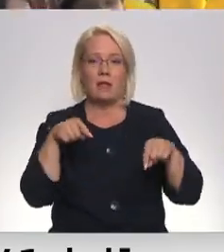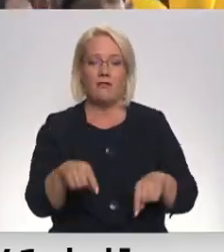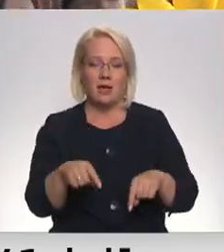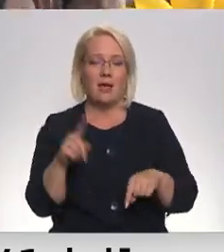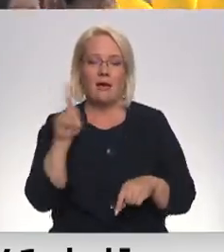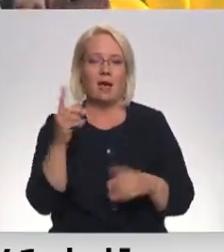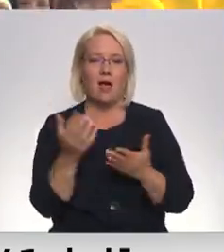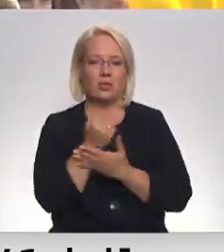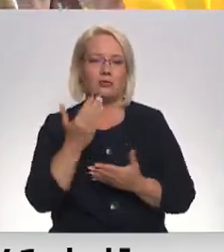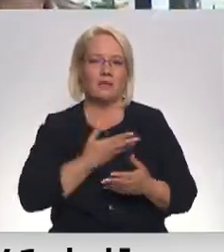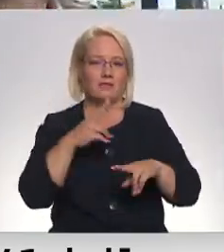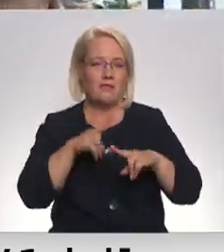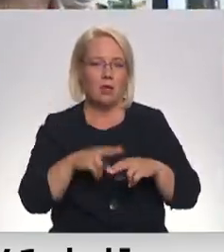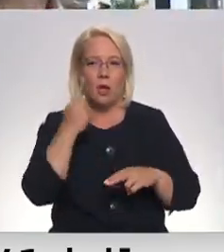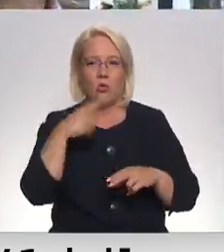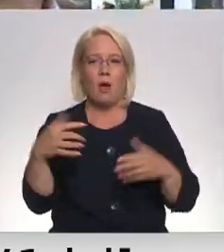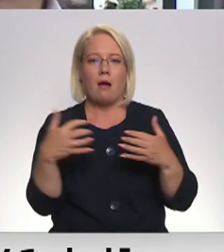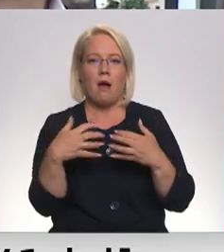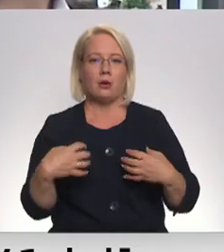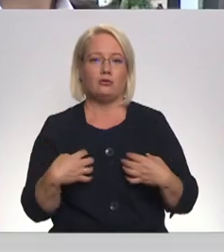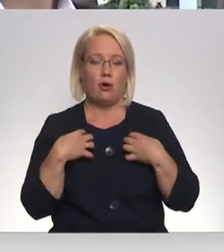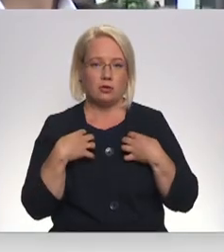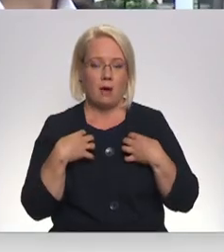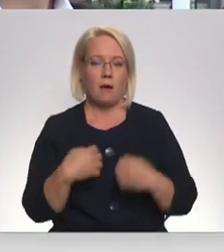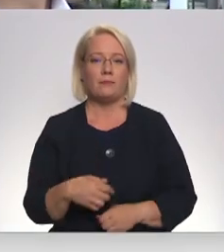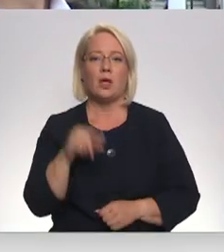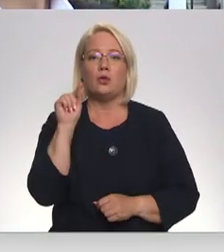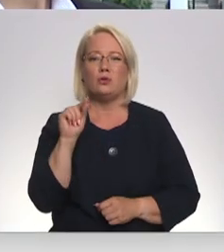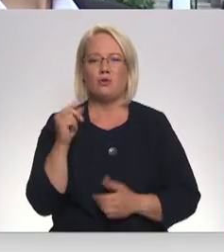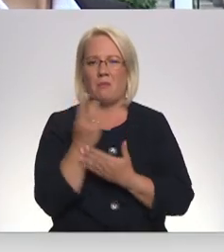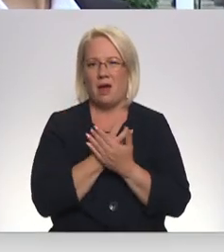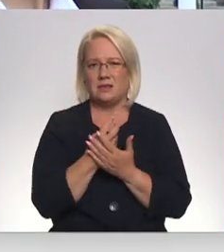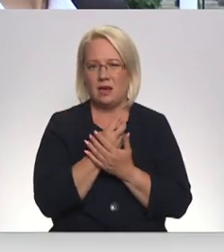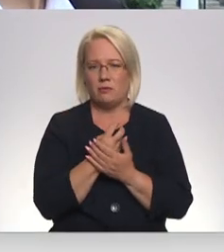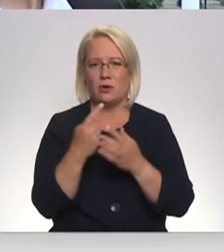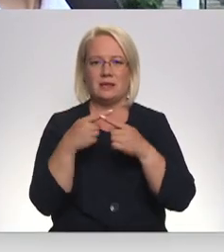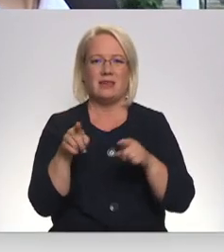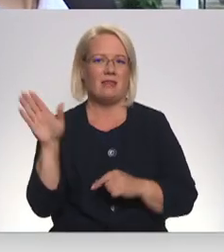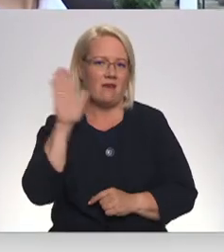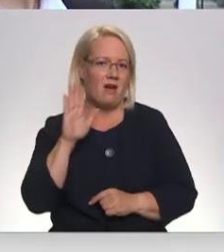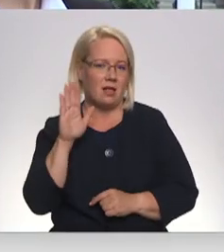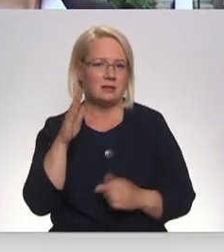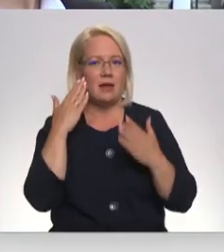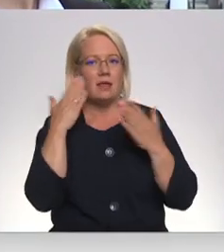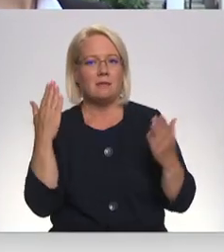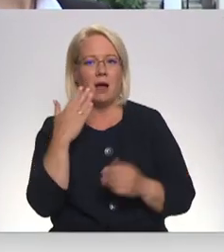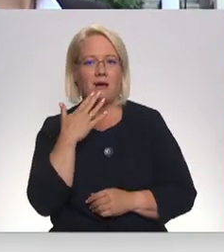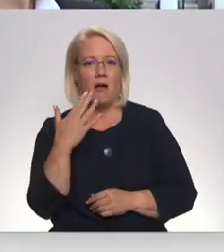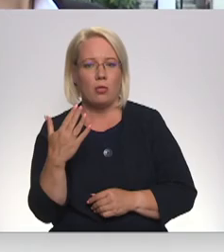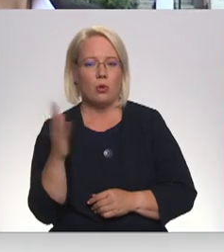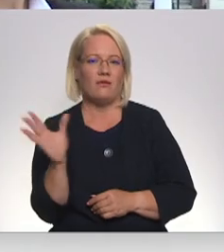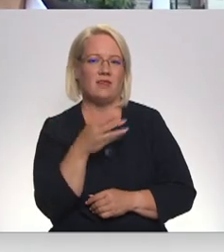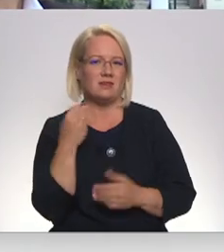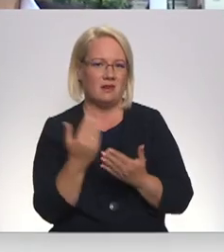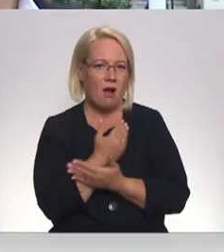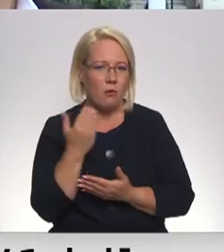patvērumu no kara šausmām. Немножко переживаем, потому Nedaudz pārdzīvojam, jo cita valsts tomēr nezinām valodu, viss mums ir